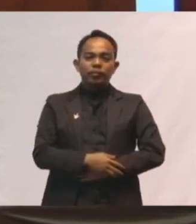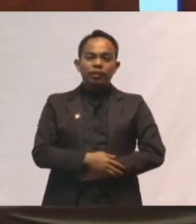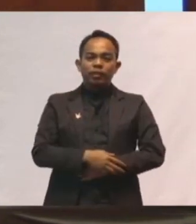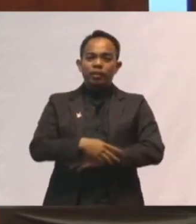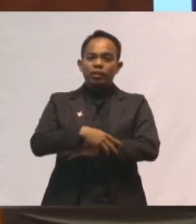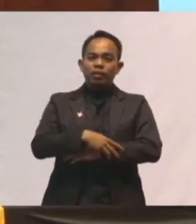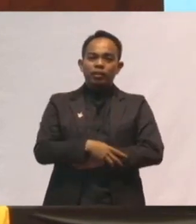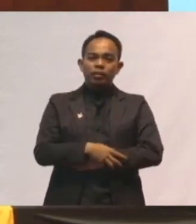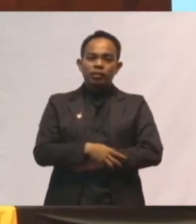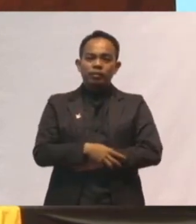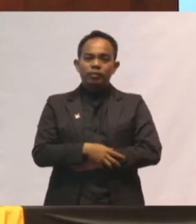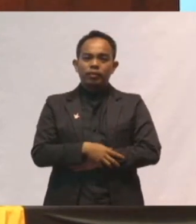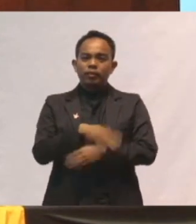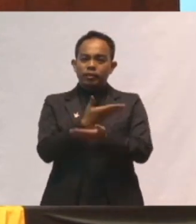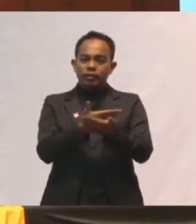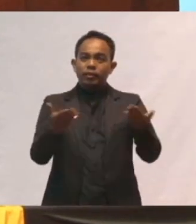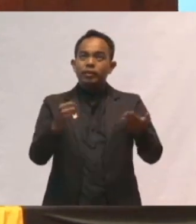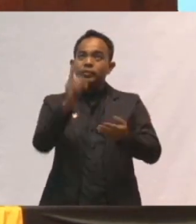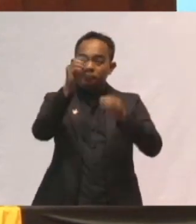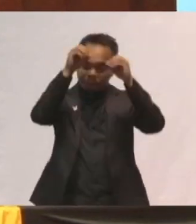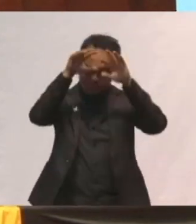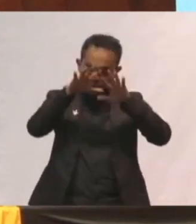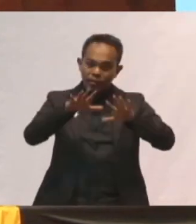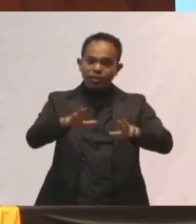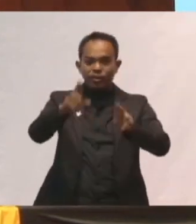Hadirin hadirat yang saya hormati sekalian,